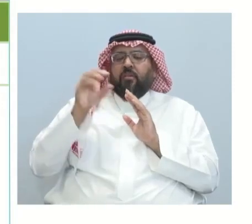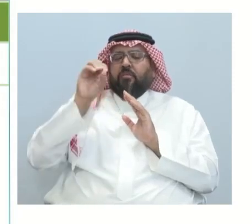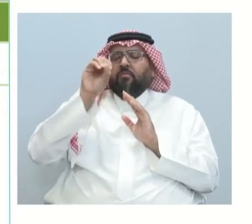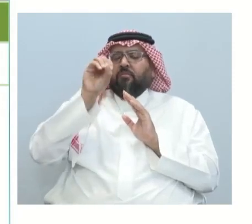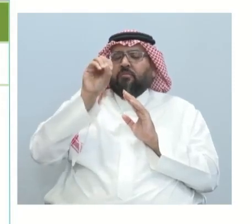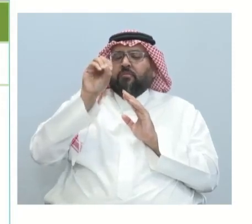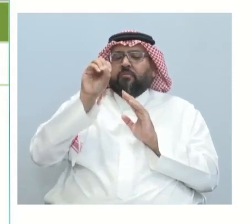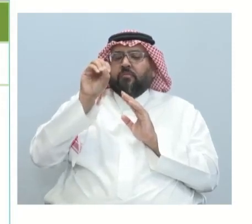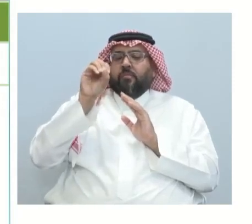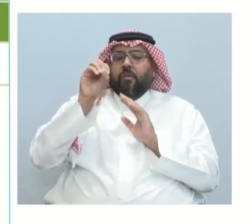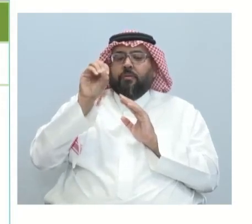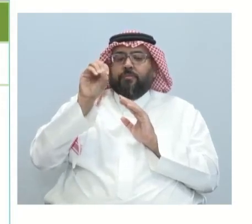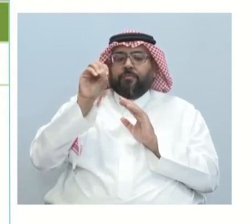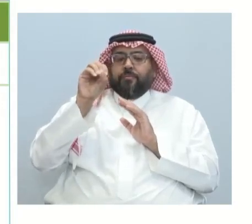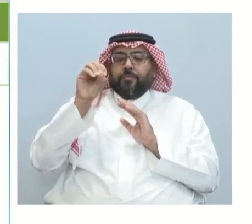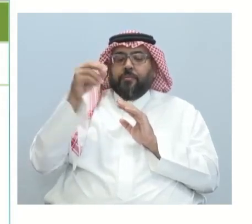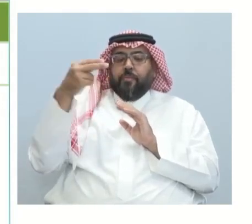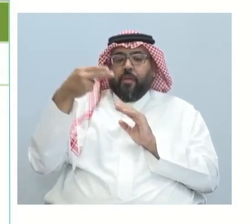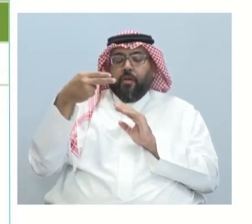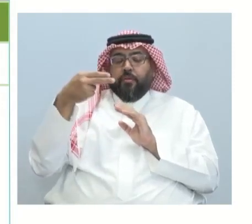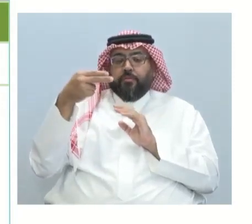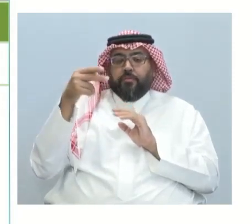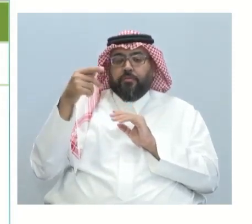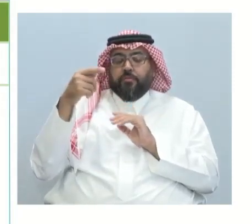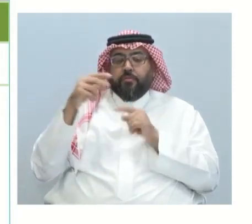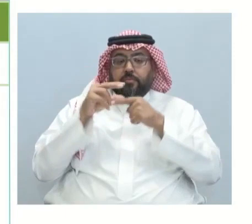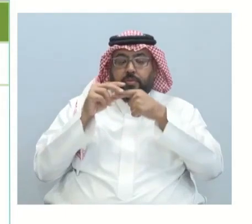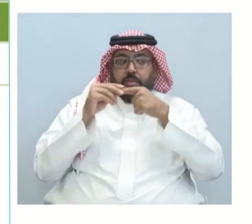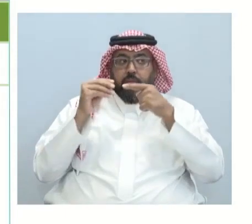منتج لايون الهيدروكسيد اللي هو سالب